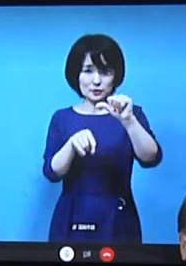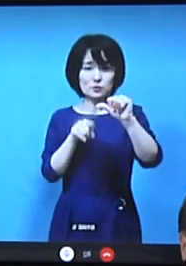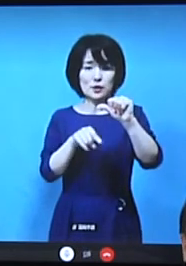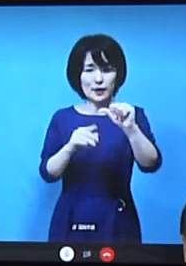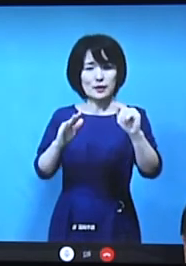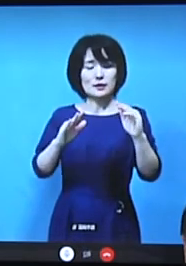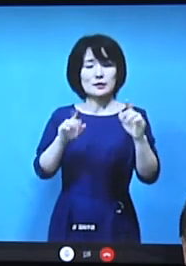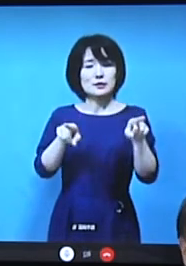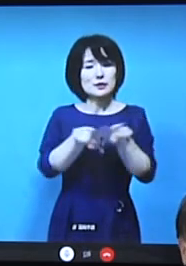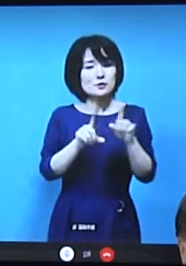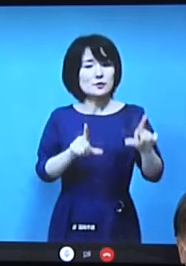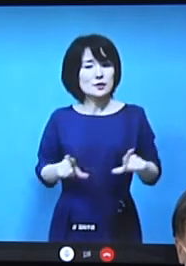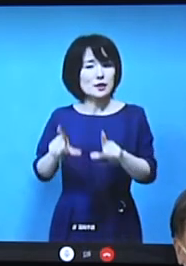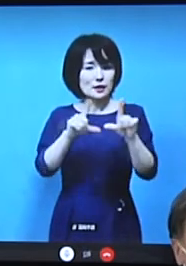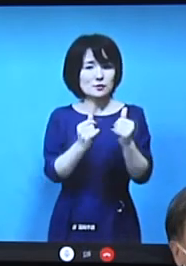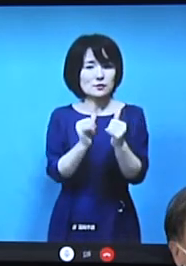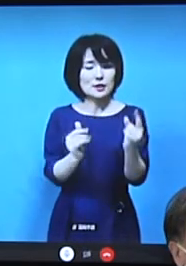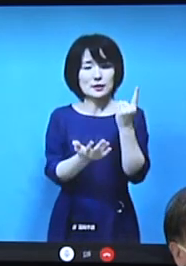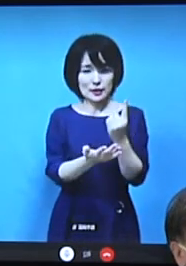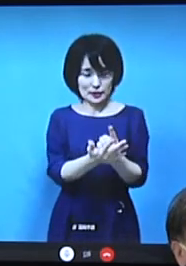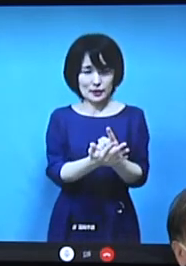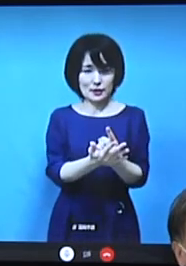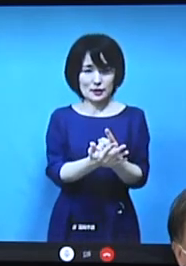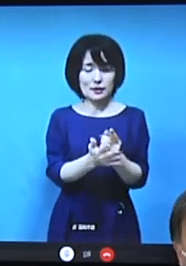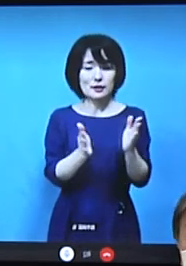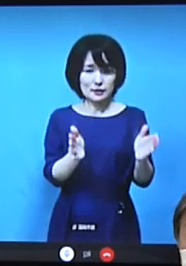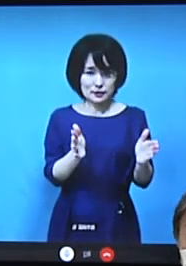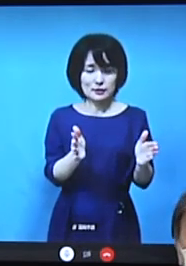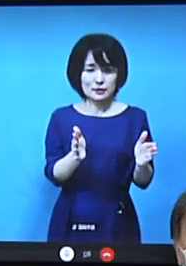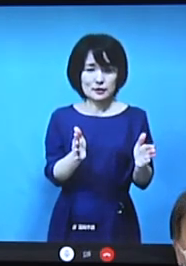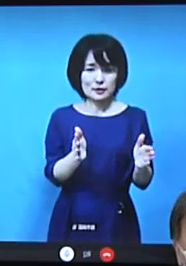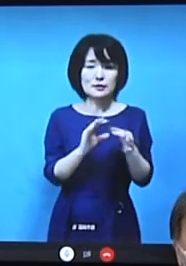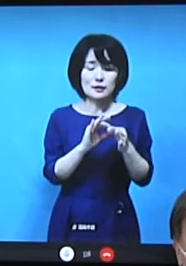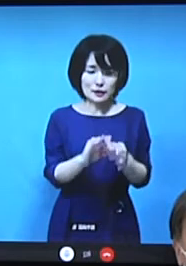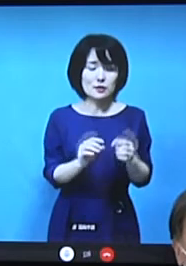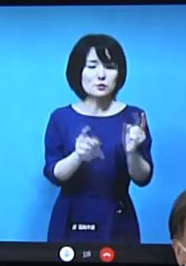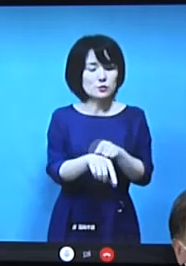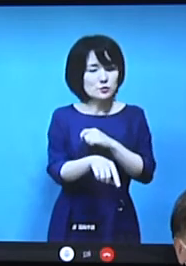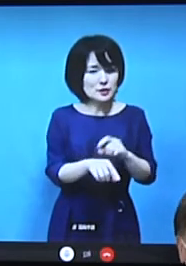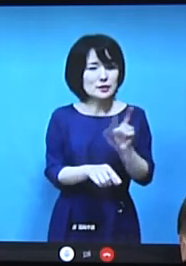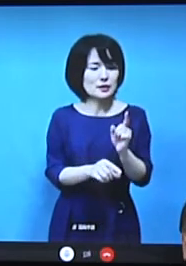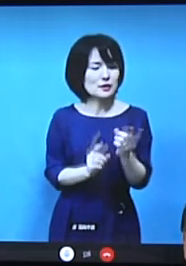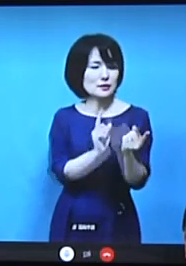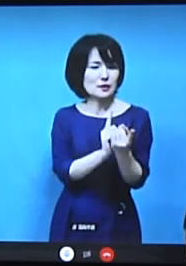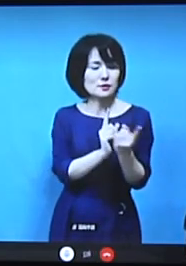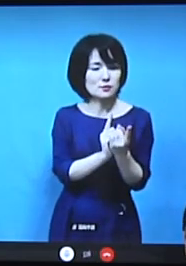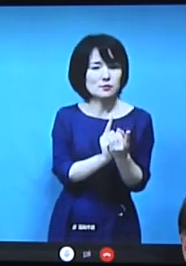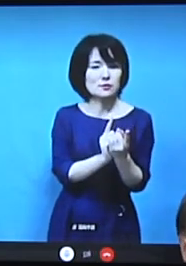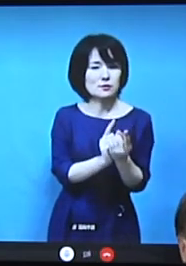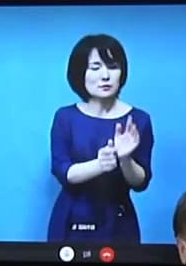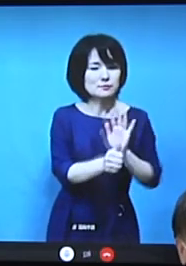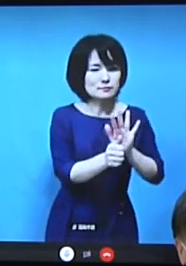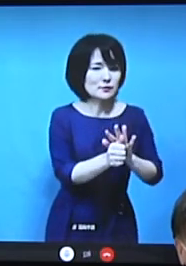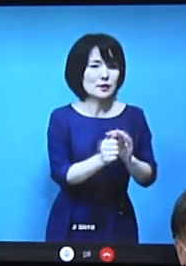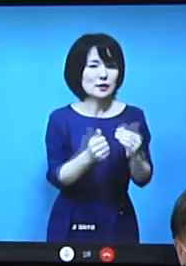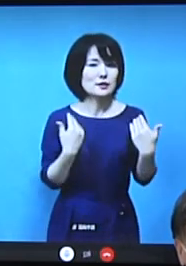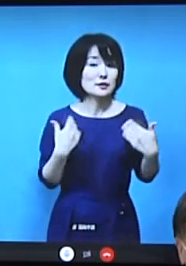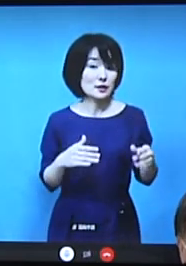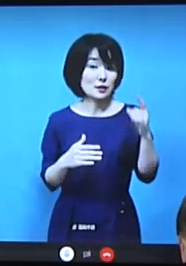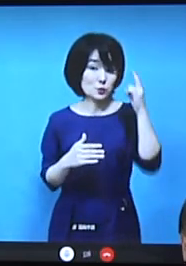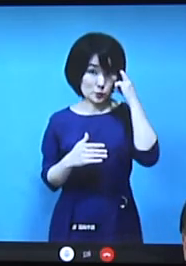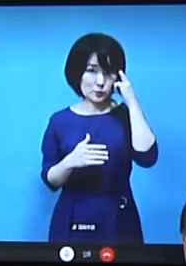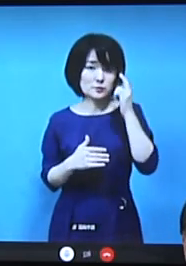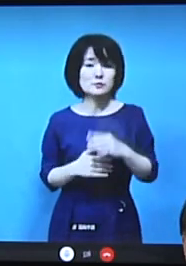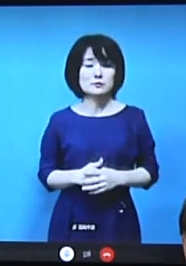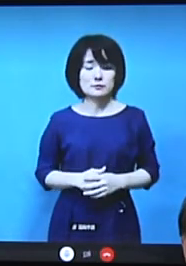ますし、それについてですね、特別な対応をする必要はないと思っています。普通のというか、感